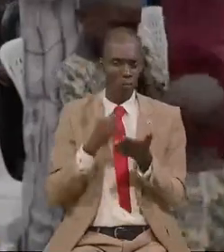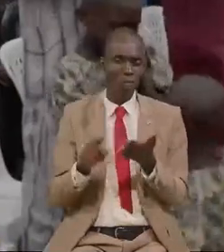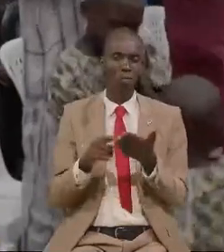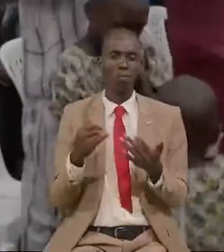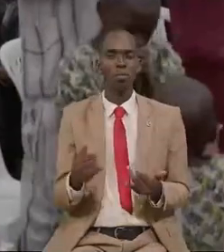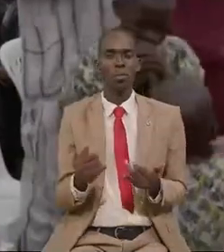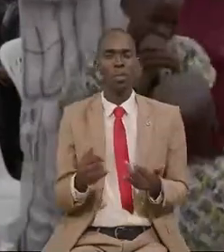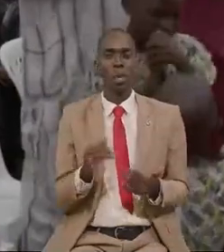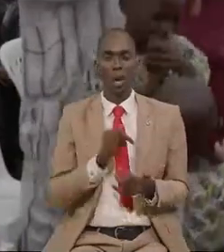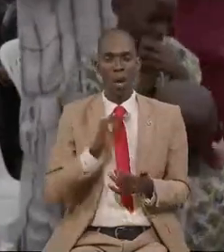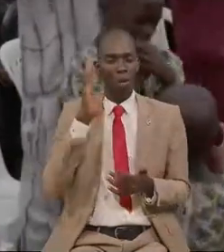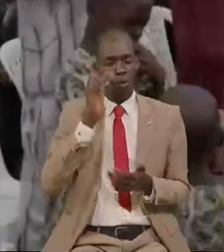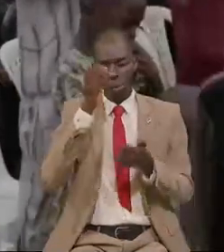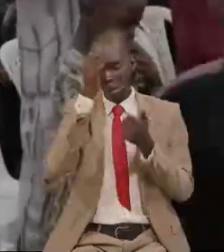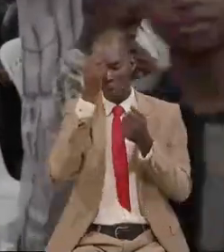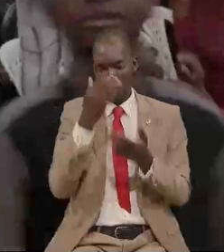Je vais obéir.